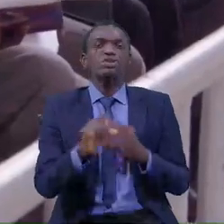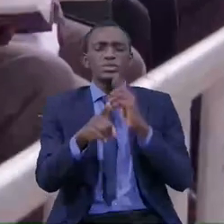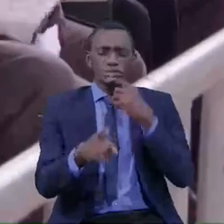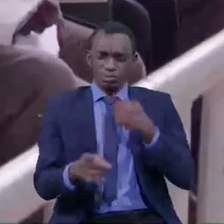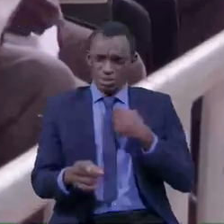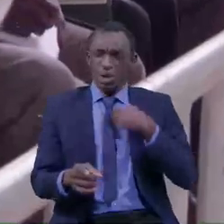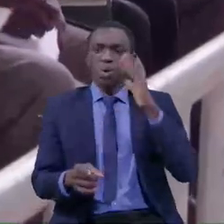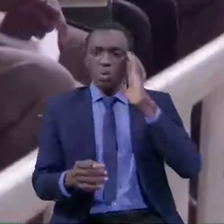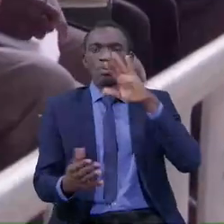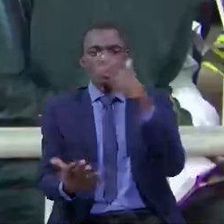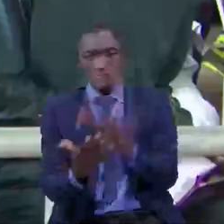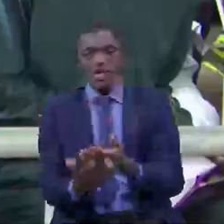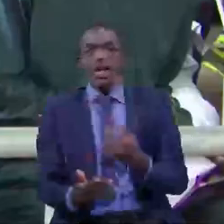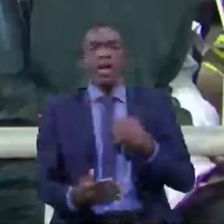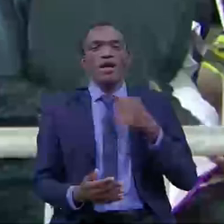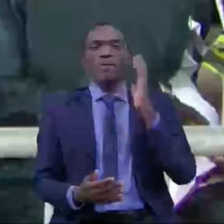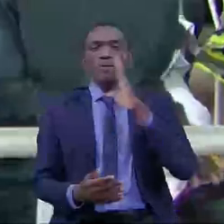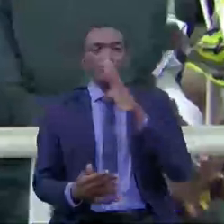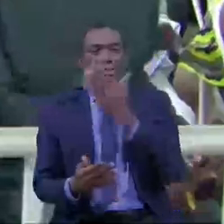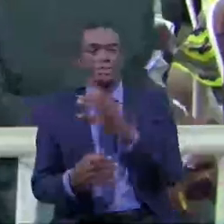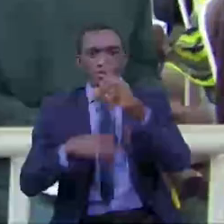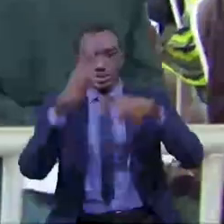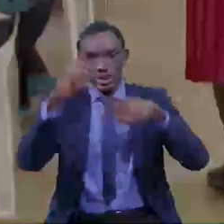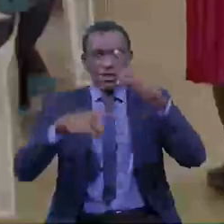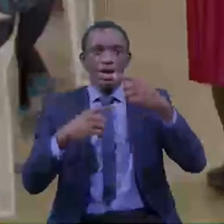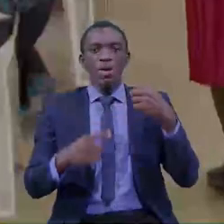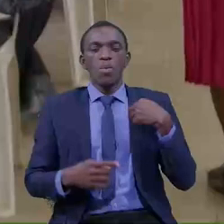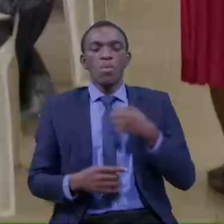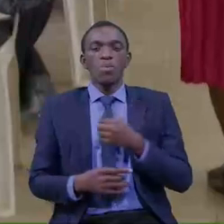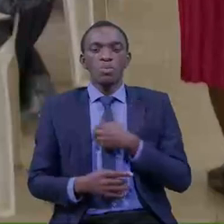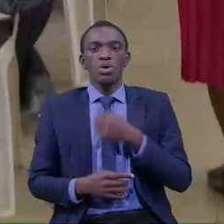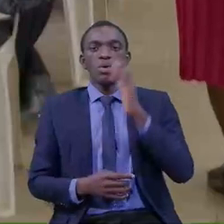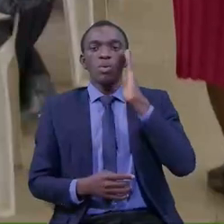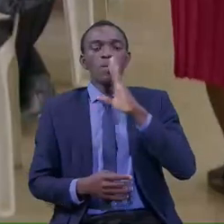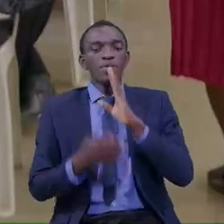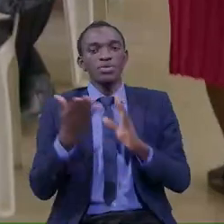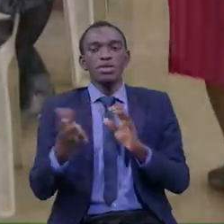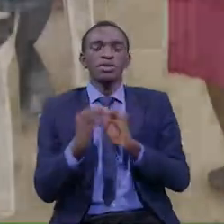arriverai. Vous y arriverez. Vous y arriverez.